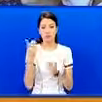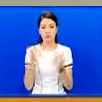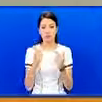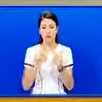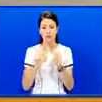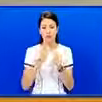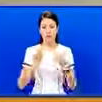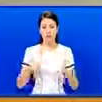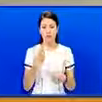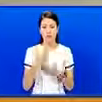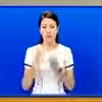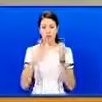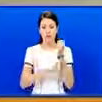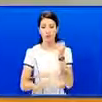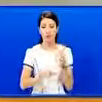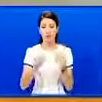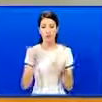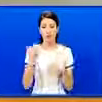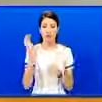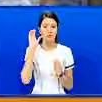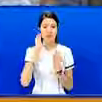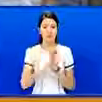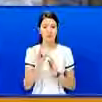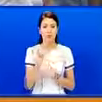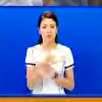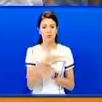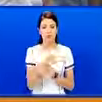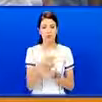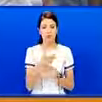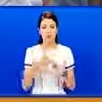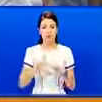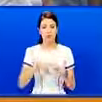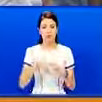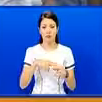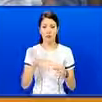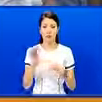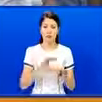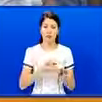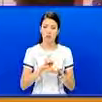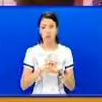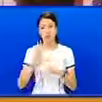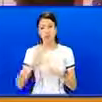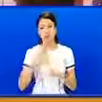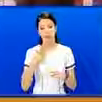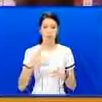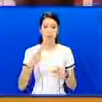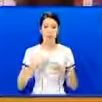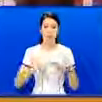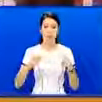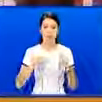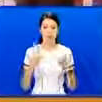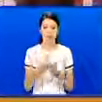Соңғы жетістіктердің бірі аудио-бейне жазбаларды монтаж белгілерінің бар жоғын анықтау, аудиоактивтікті талдау